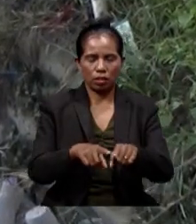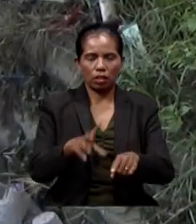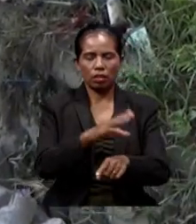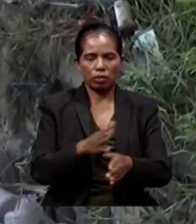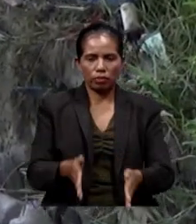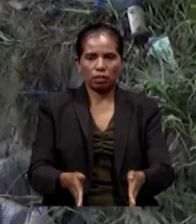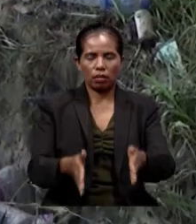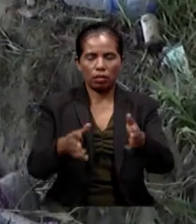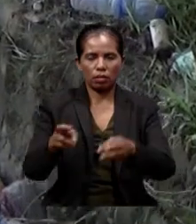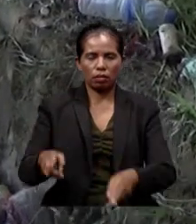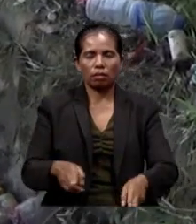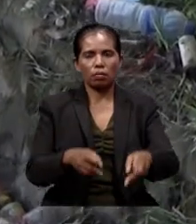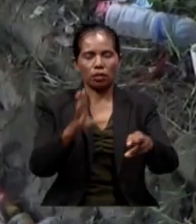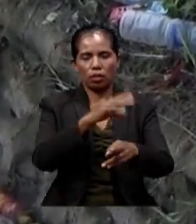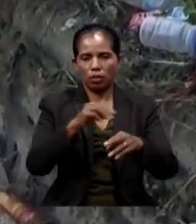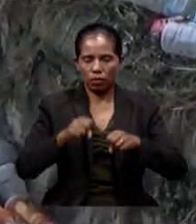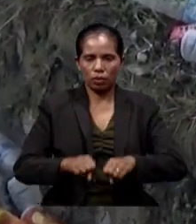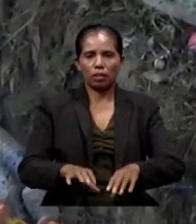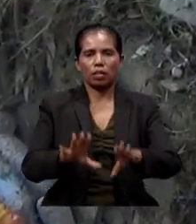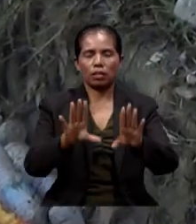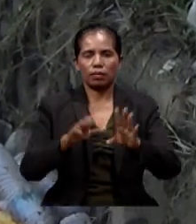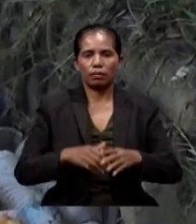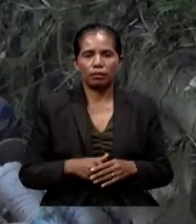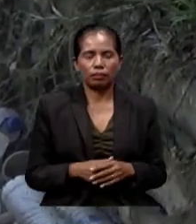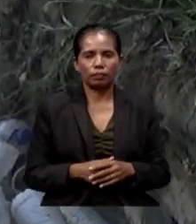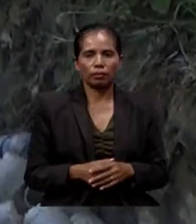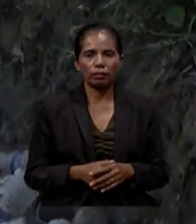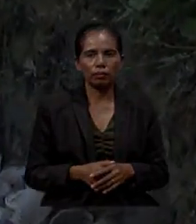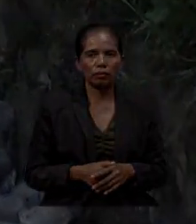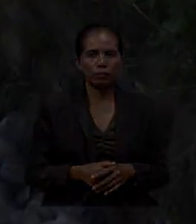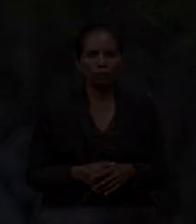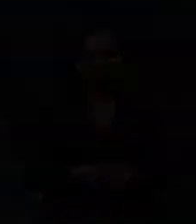larang mota no tasi. Madalena da Cruz, Rafael dos Reis, GMN.